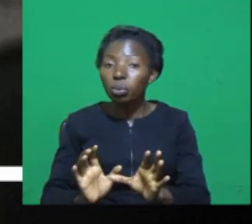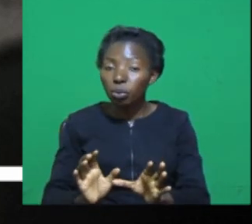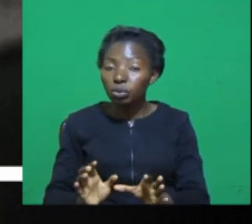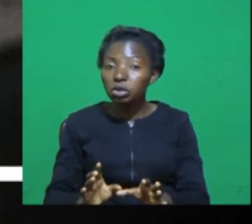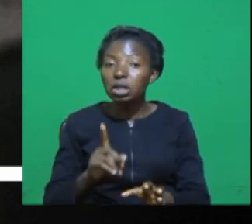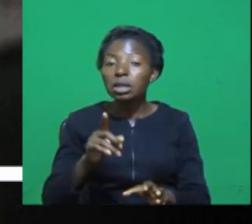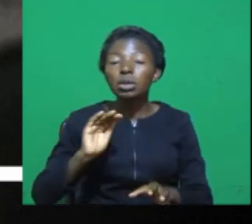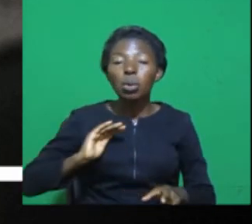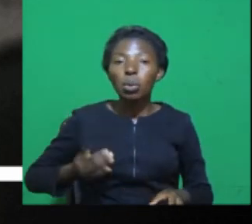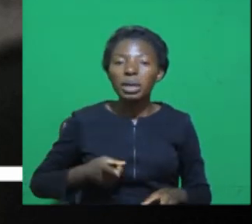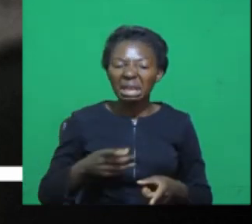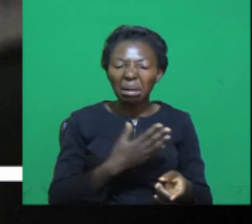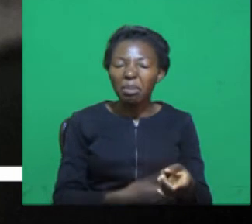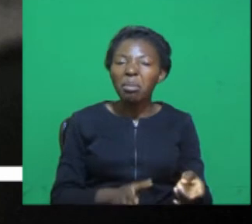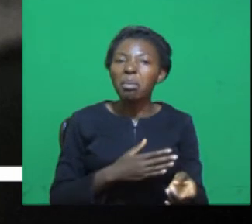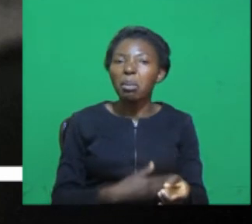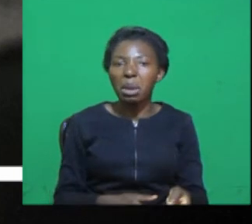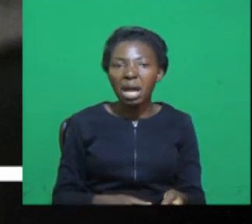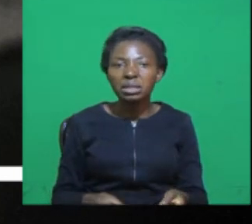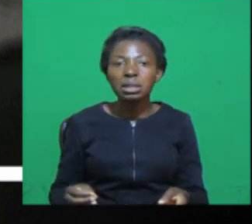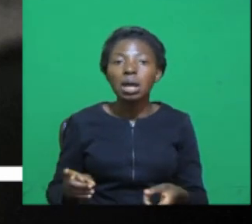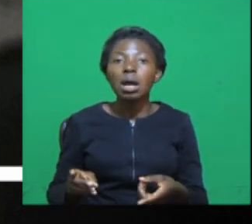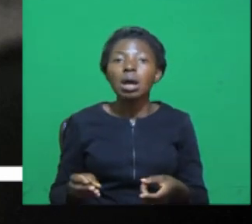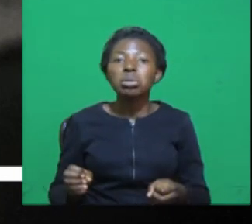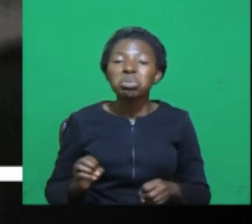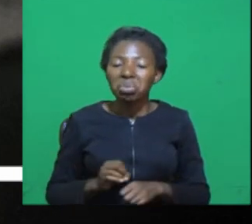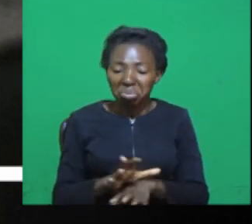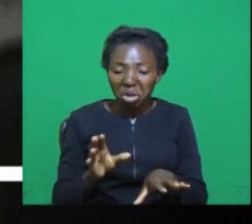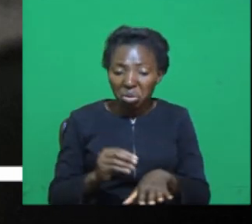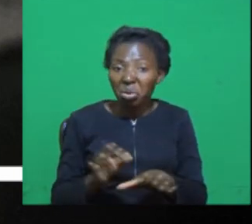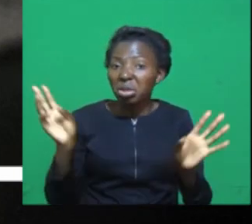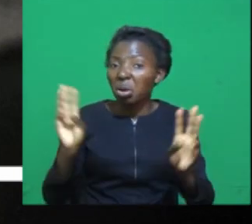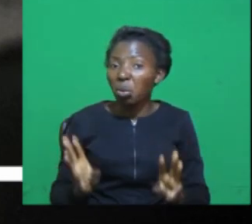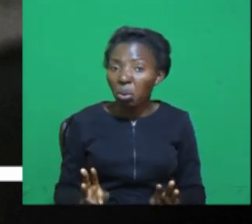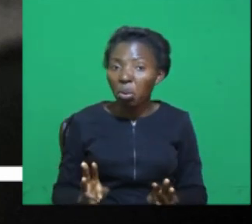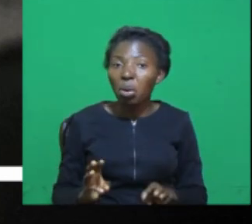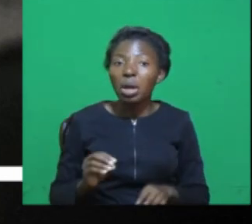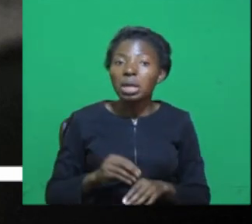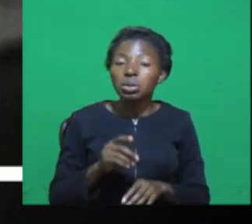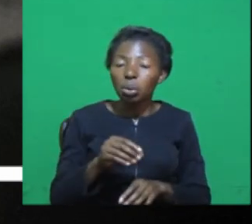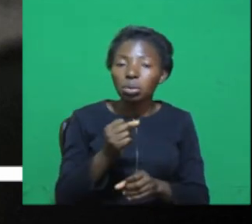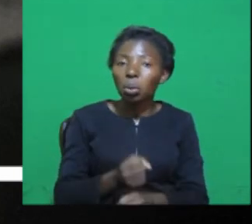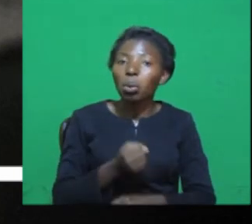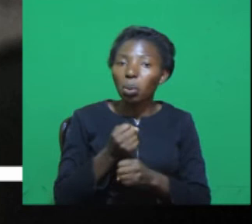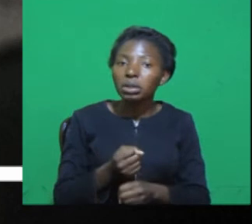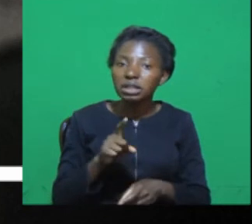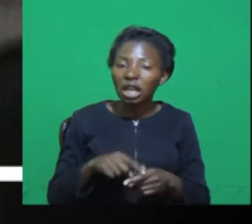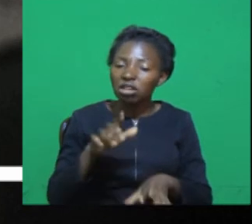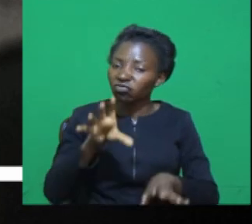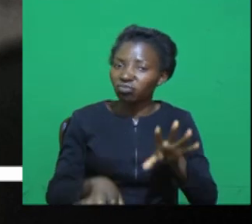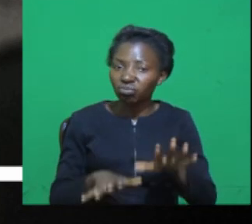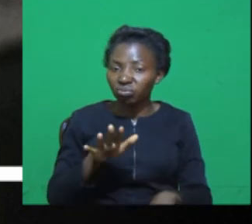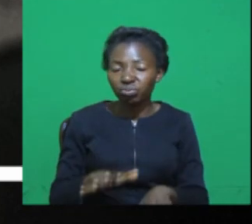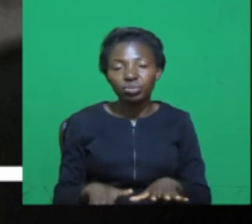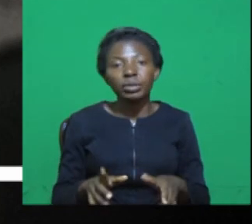pasi, rimwe ropa rake rikachambwadzira pamadziro napamabhiza, akamutsika namakumbo